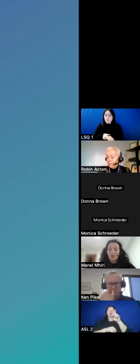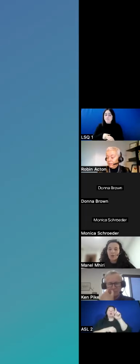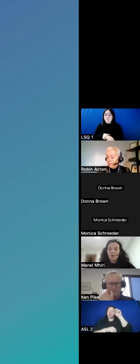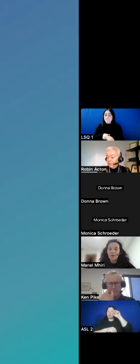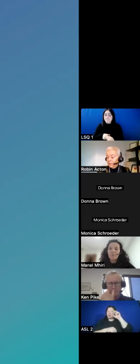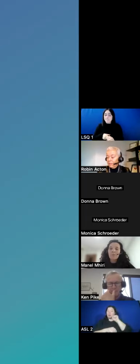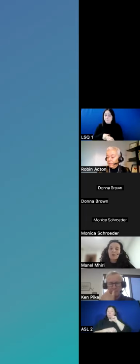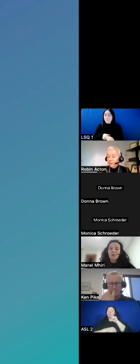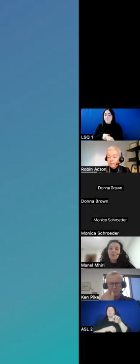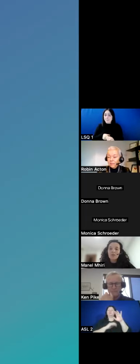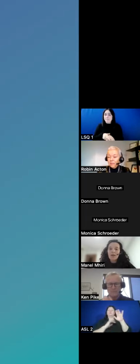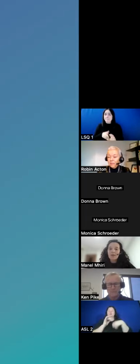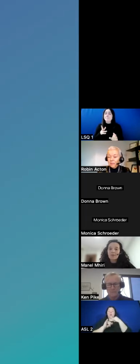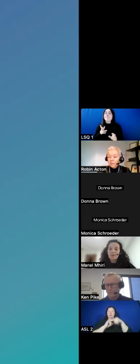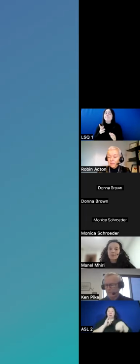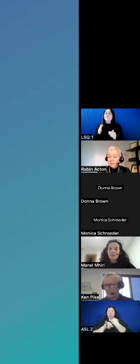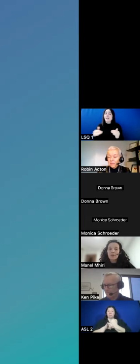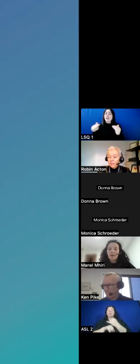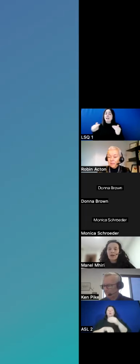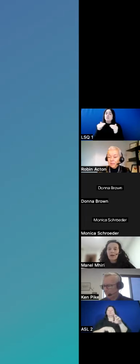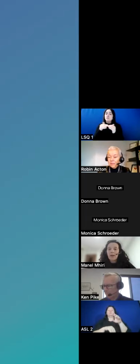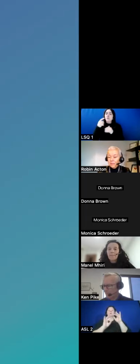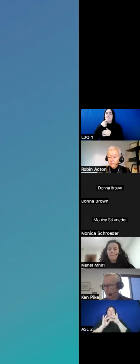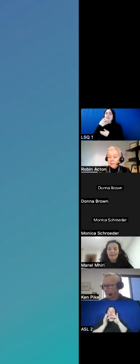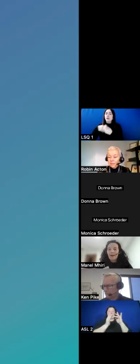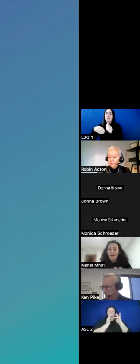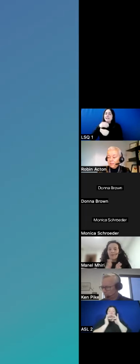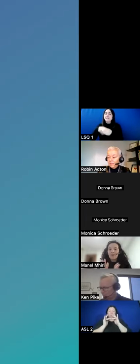d'Inclusion internationale et Down Syndrome International.